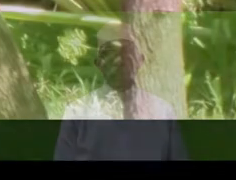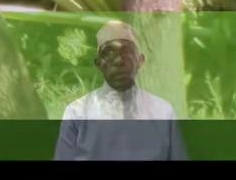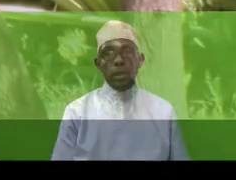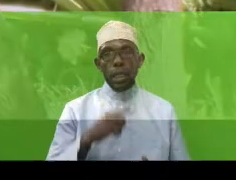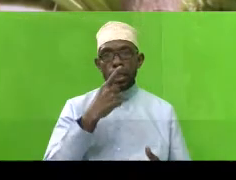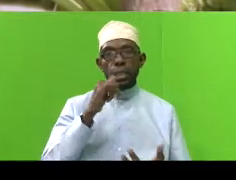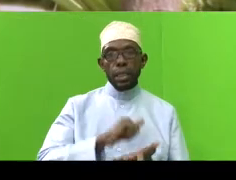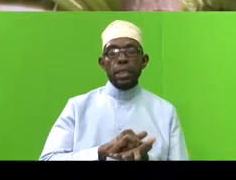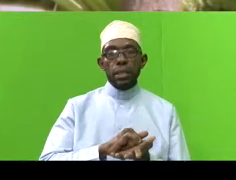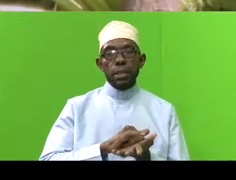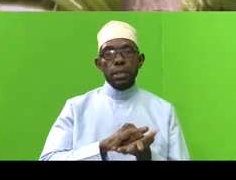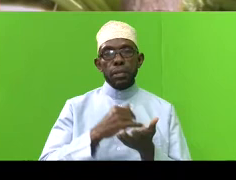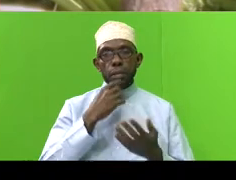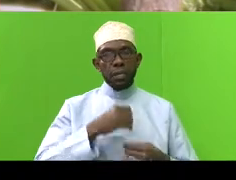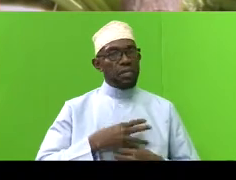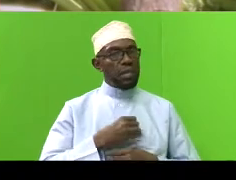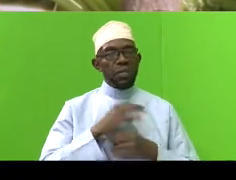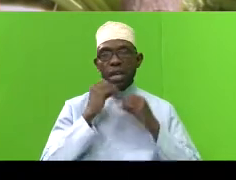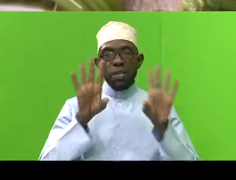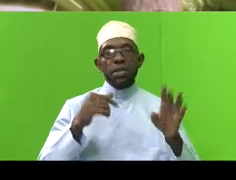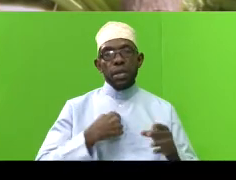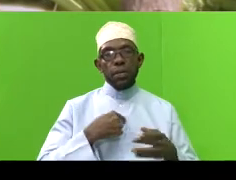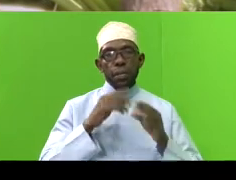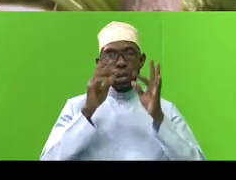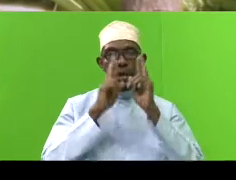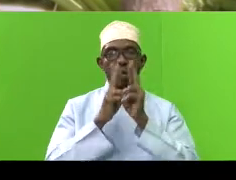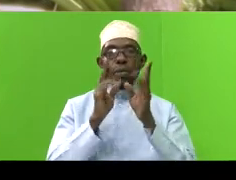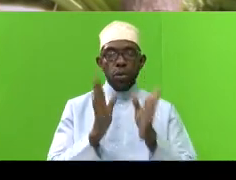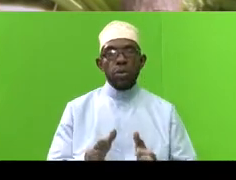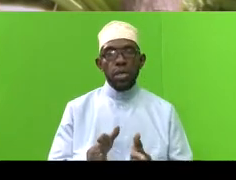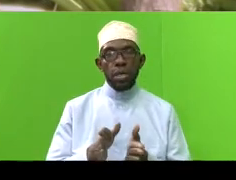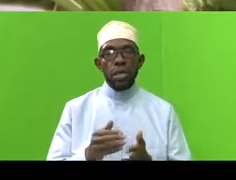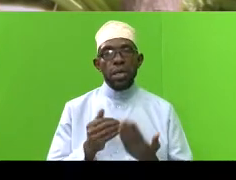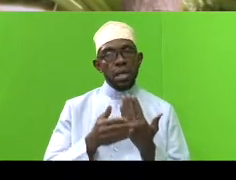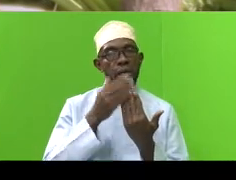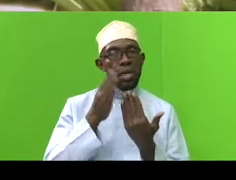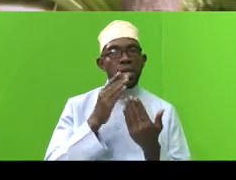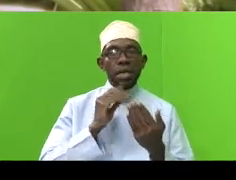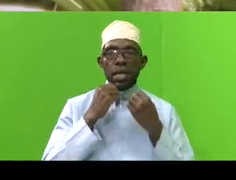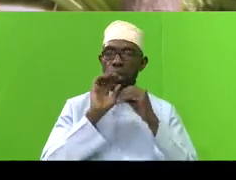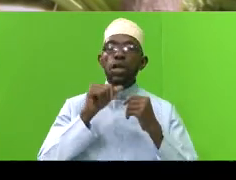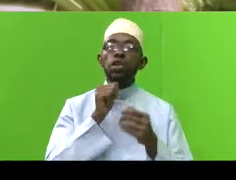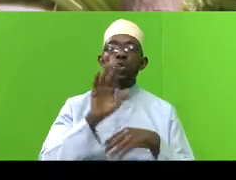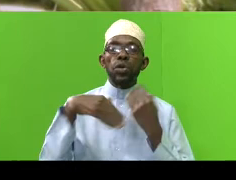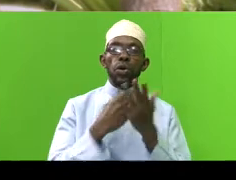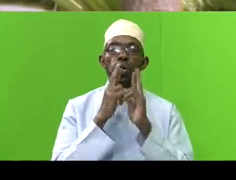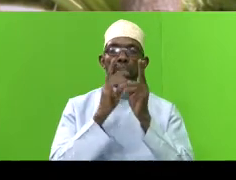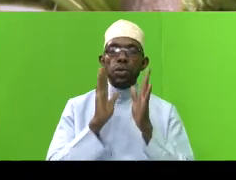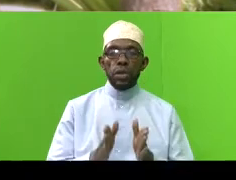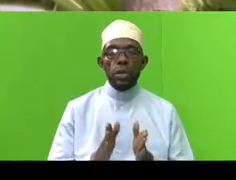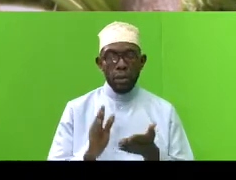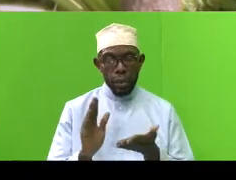wacha niseme bila kujimamasa kwamba wanahabari hatujitumi tena sana. Si wote, lakini sehemu fulani